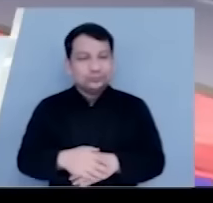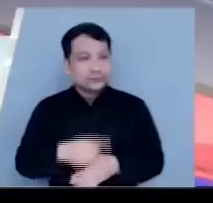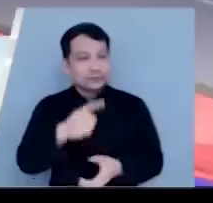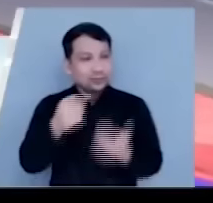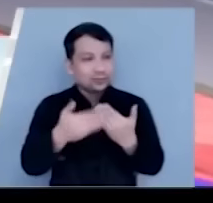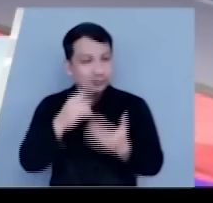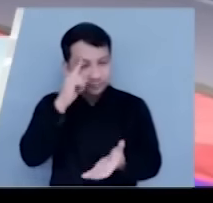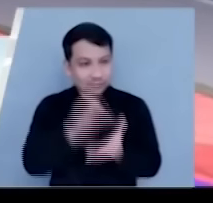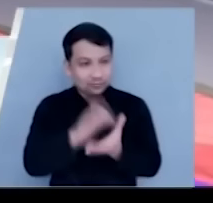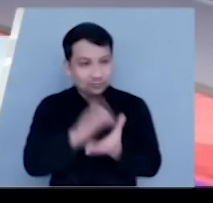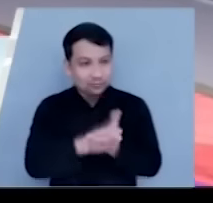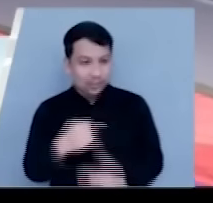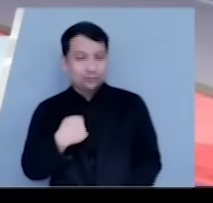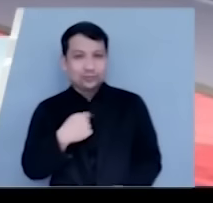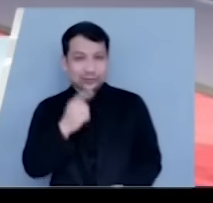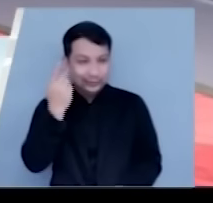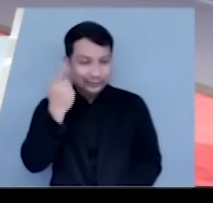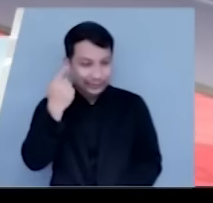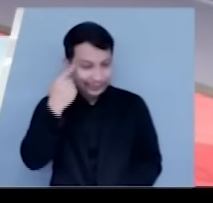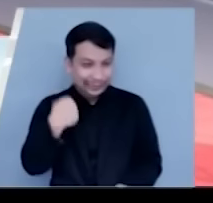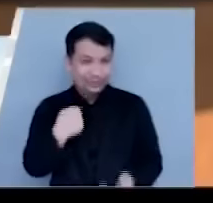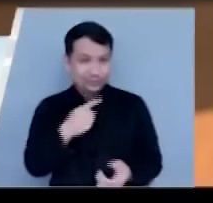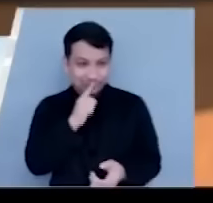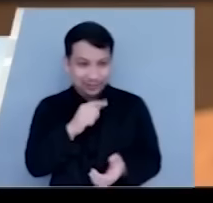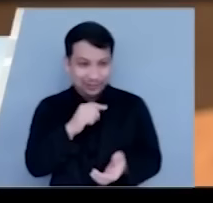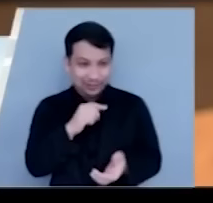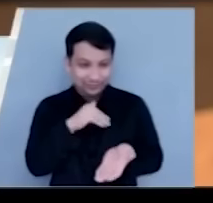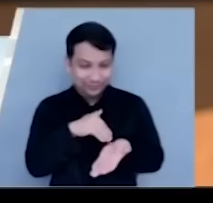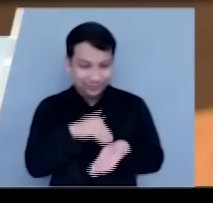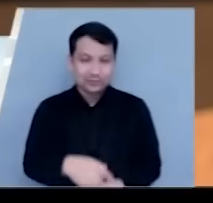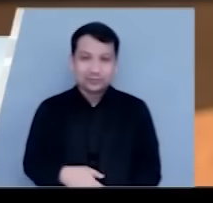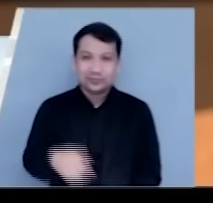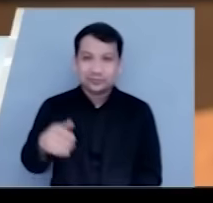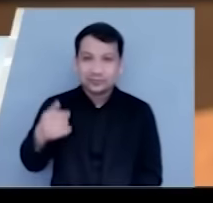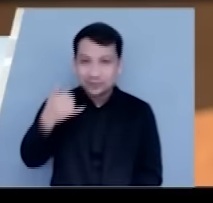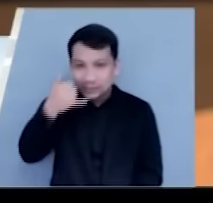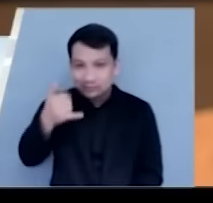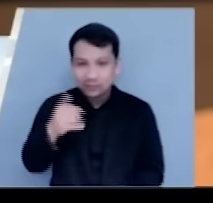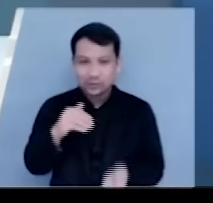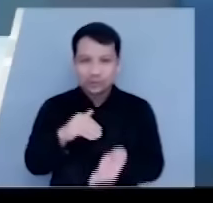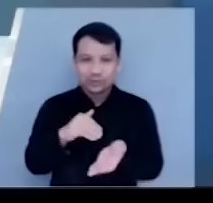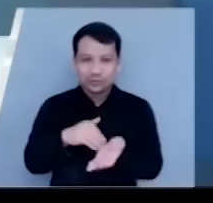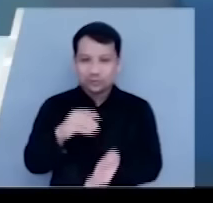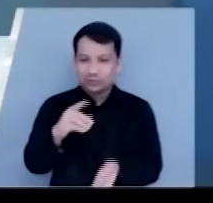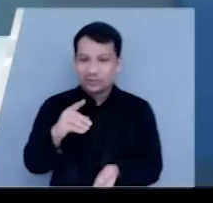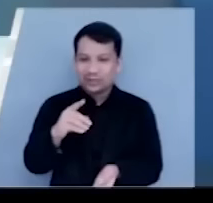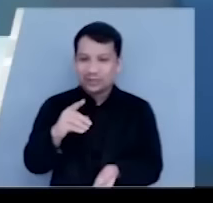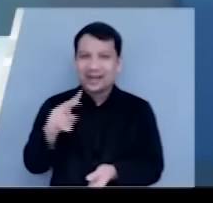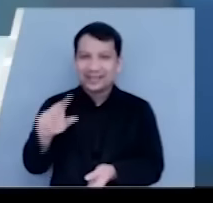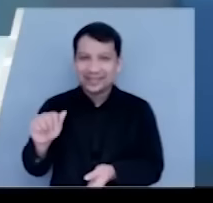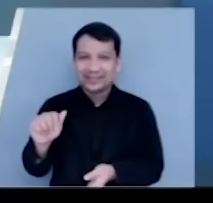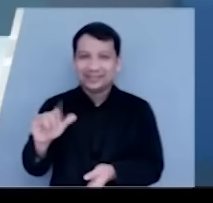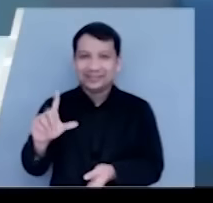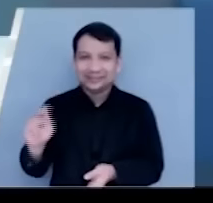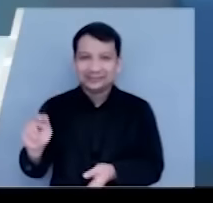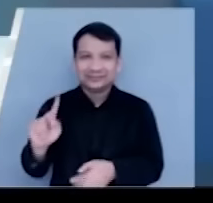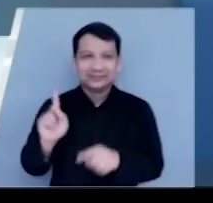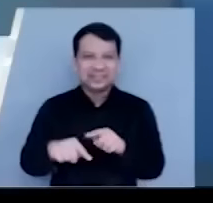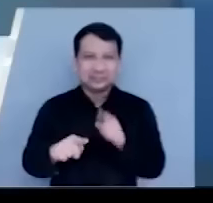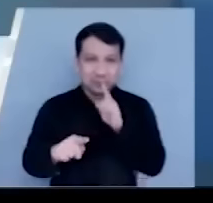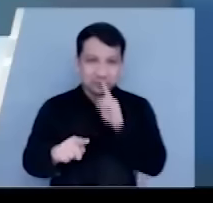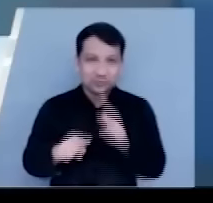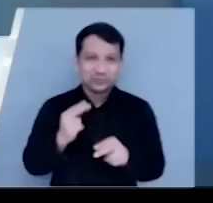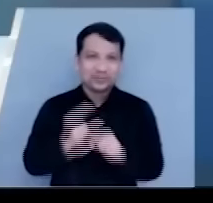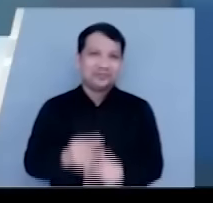talaga ako. Mm-hmm. Minsan po, mas marami nang tumatawag sa akin Doc Annalyn kesa Jillian. Ano yung pangarap mo na